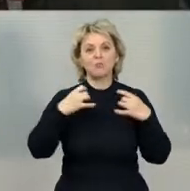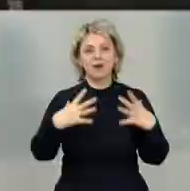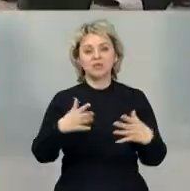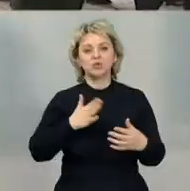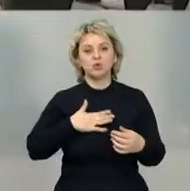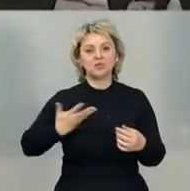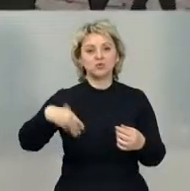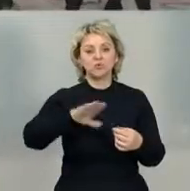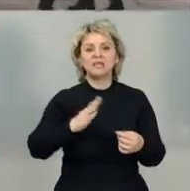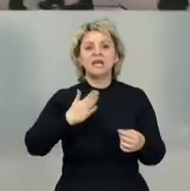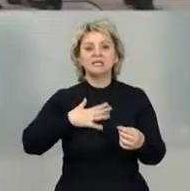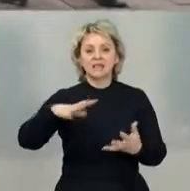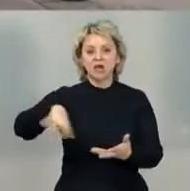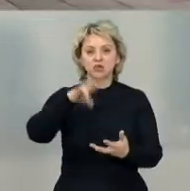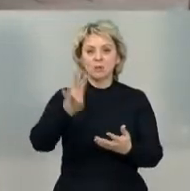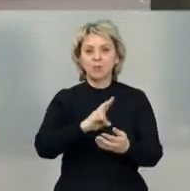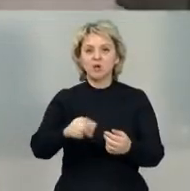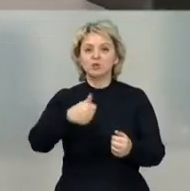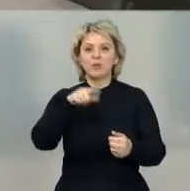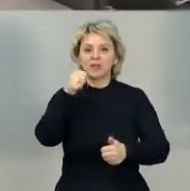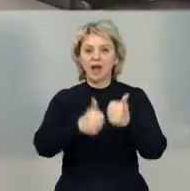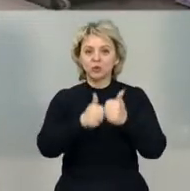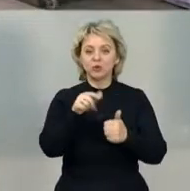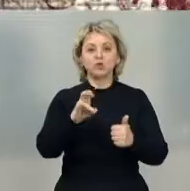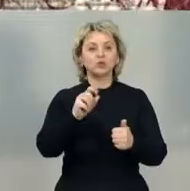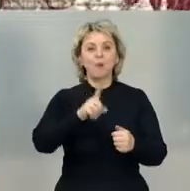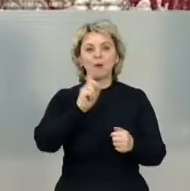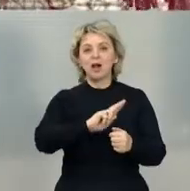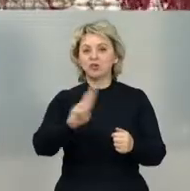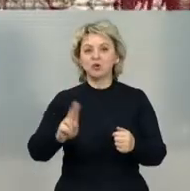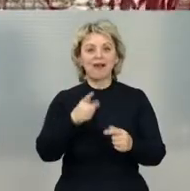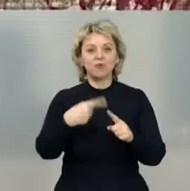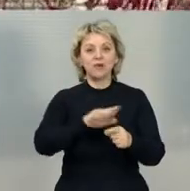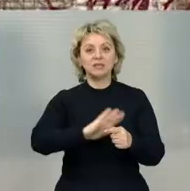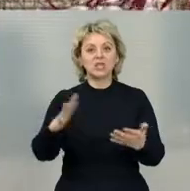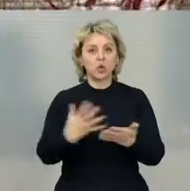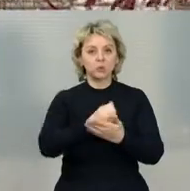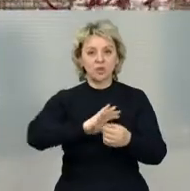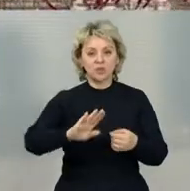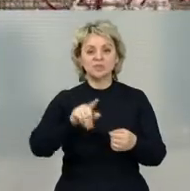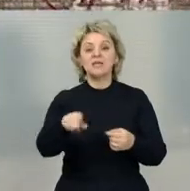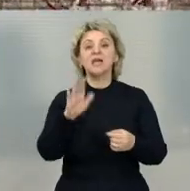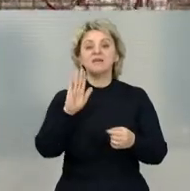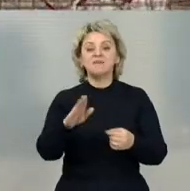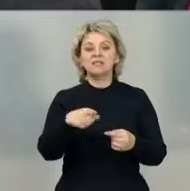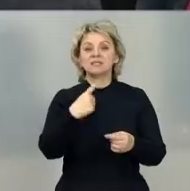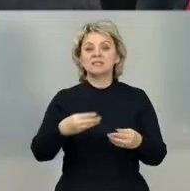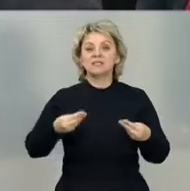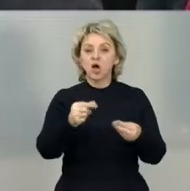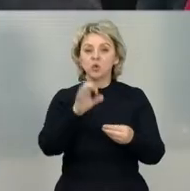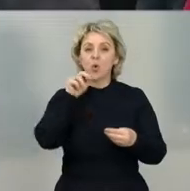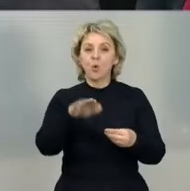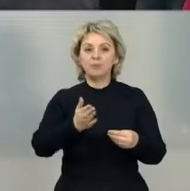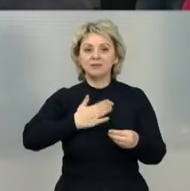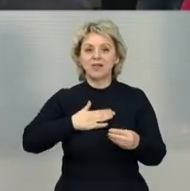у нас. С нашей Пасхой пытаются конкурировать, но пока ни у кого это не получилось. Видно, сказывается